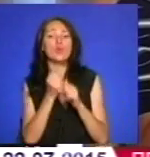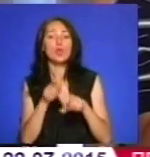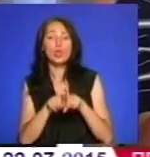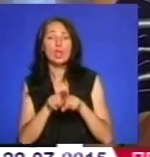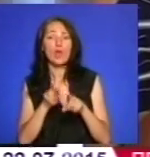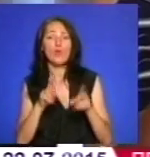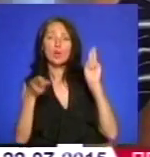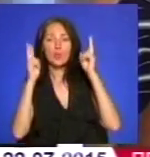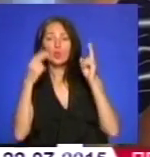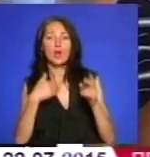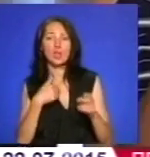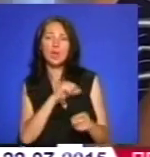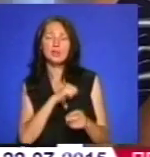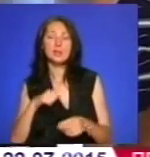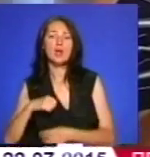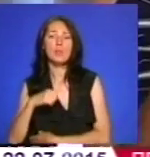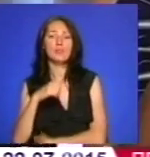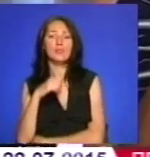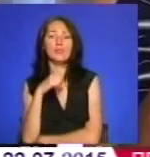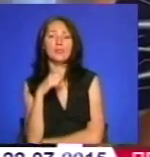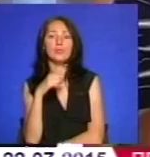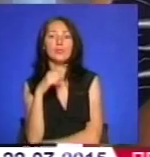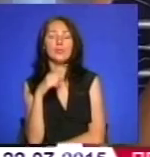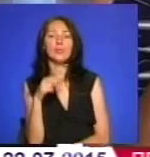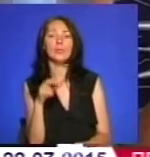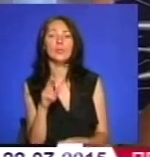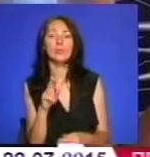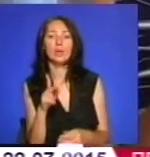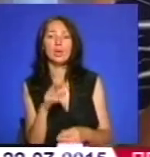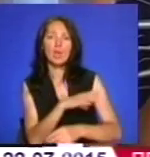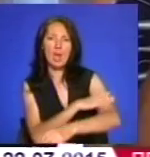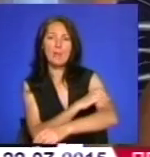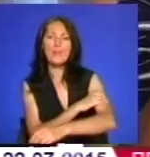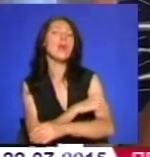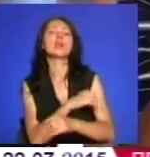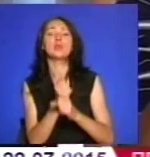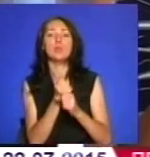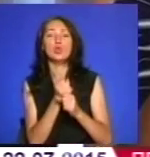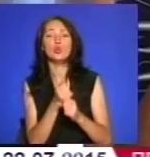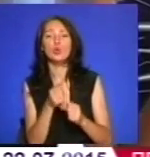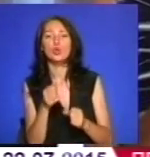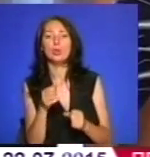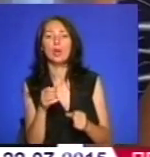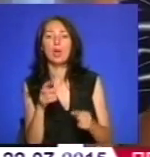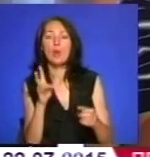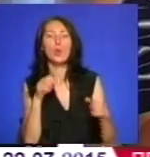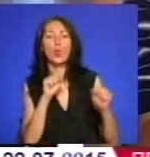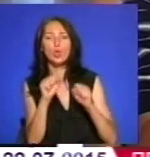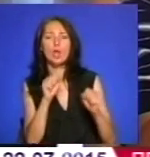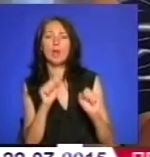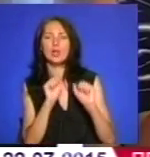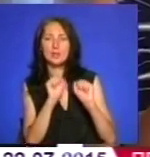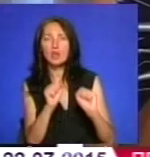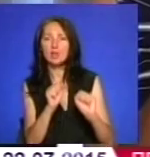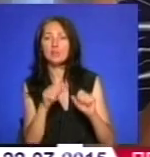так, от. Я сам, от, які мишці працюють, то є м'язи при ударах, защитних діях і так